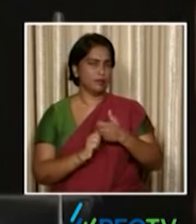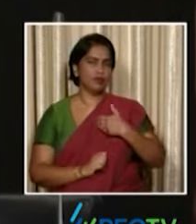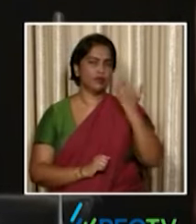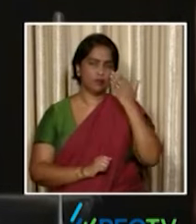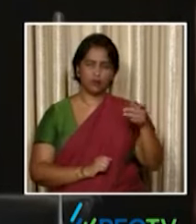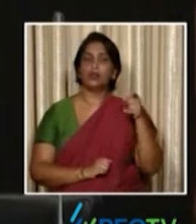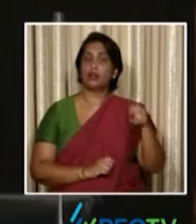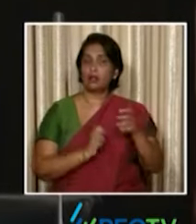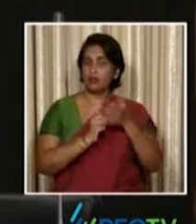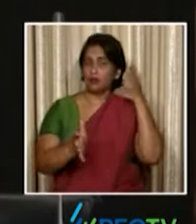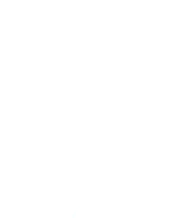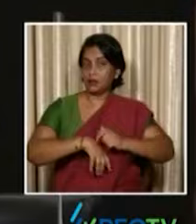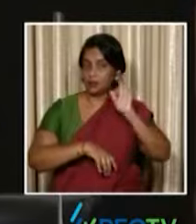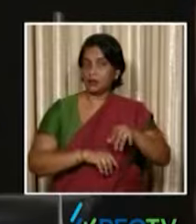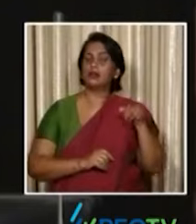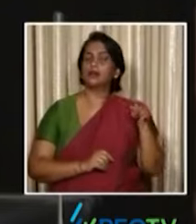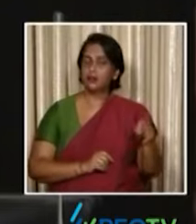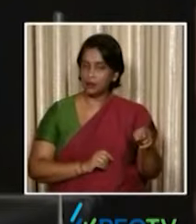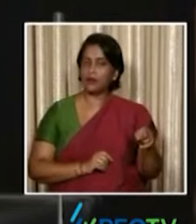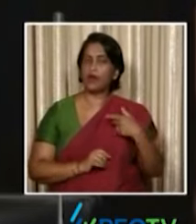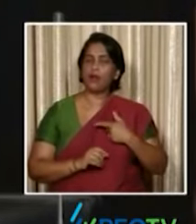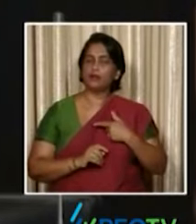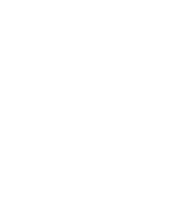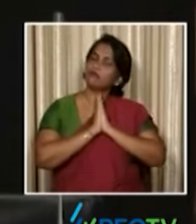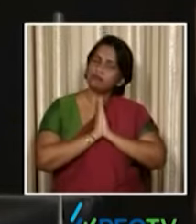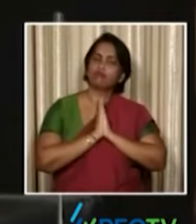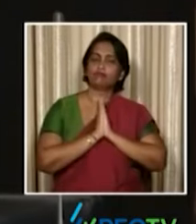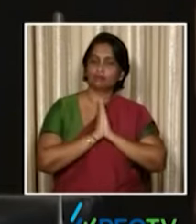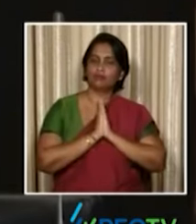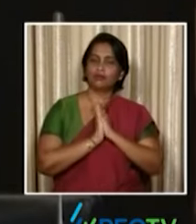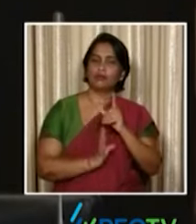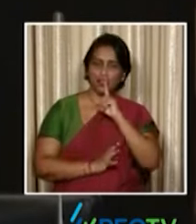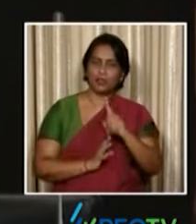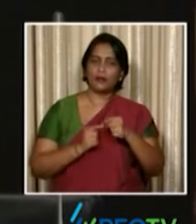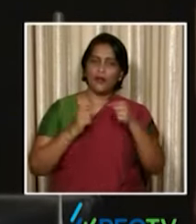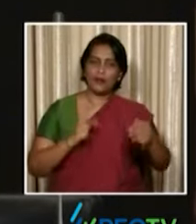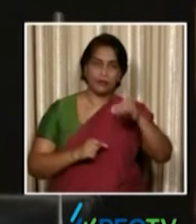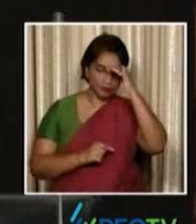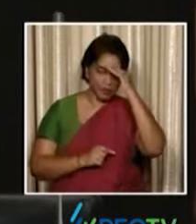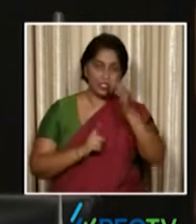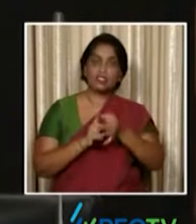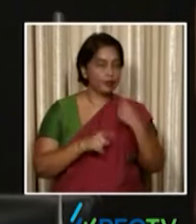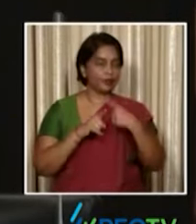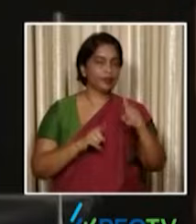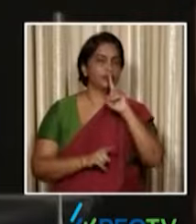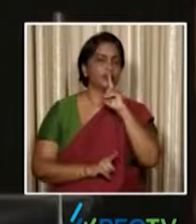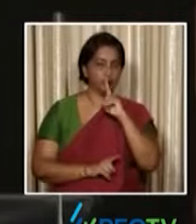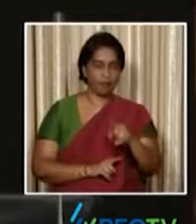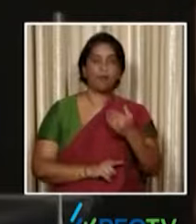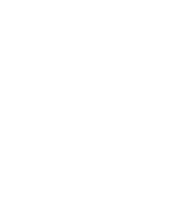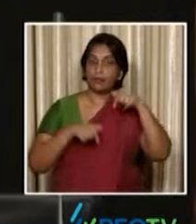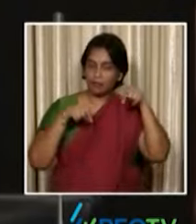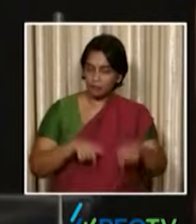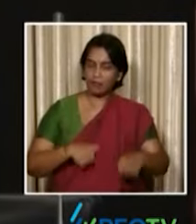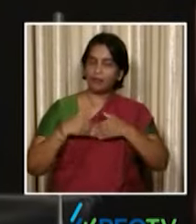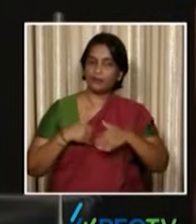මේ විනාශය වෙන අවස්ථාවේදී මම අත් දෙක එකතු කරලා ඉල්ලනවා පුළුවන් නම් විපක්ෂ නායකතුමාටයි ජනාධිපතිතුමාටයි එකතු වෙන්න. මම අද